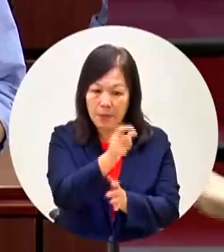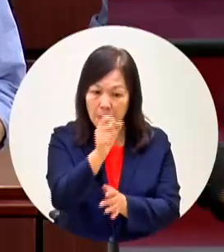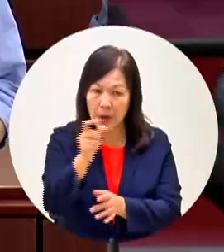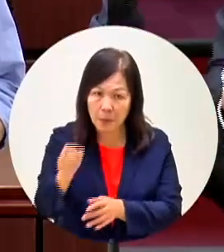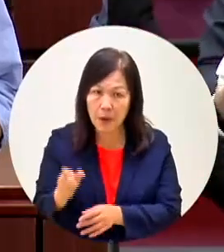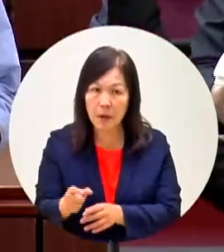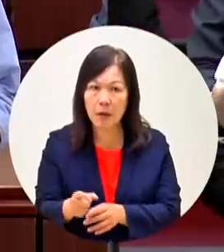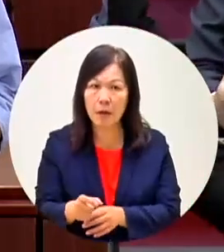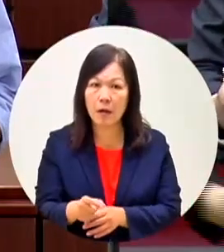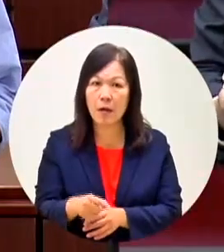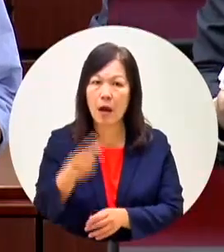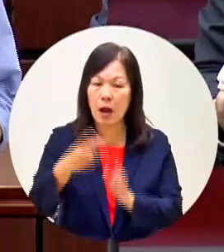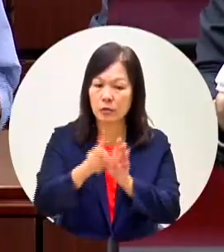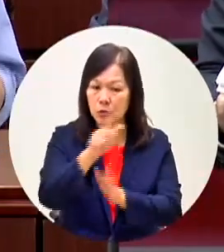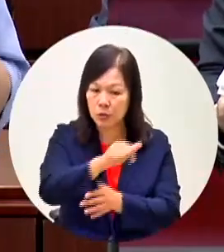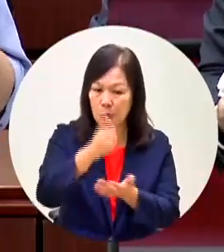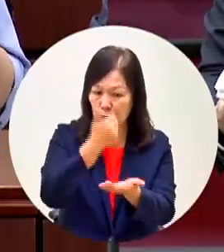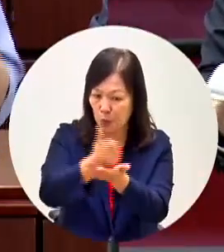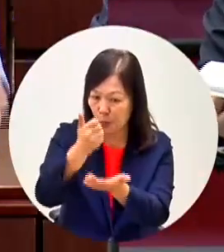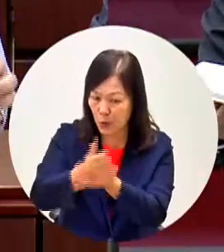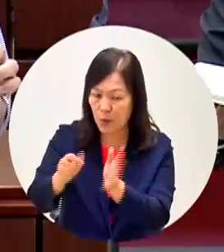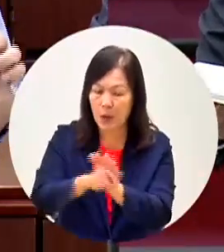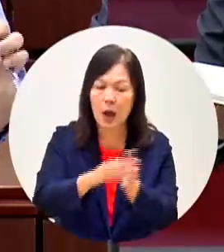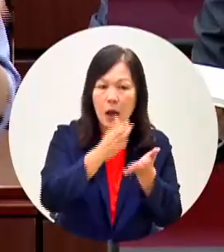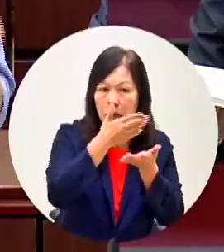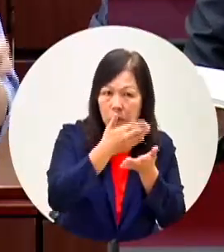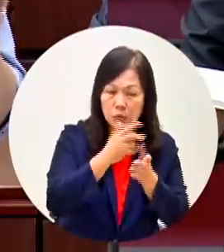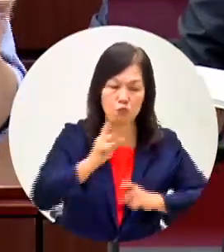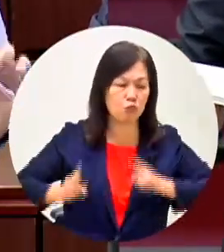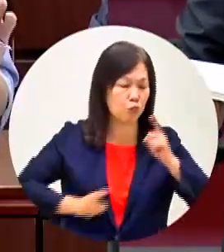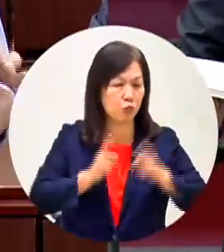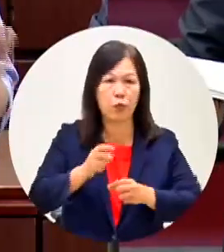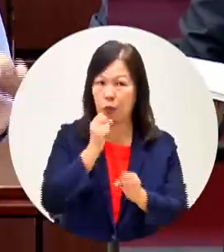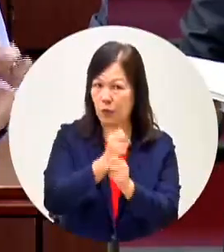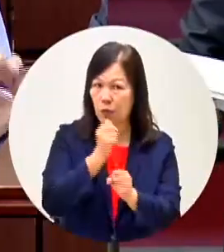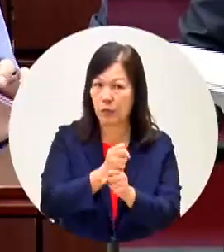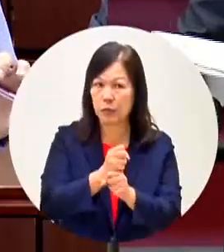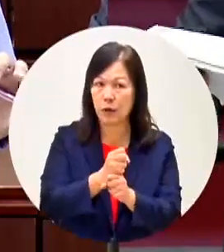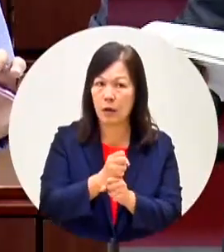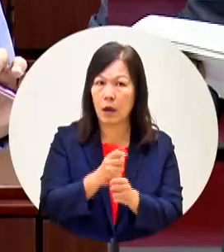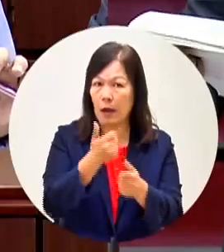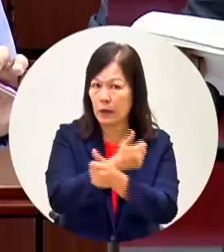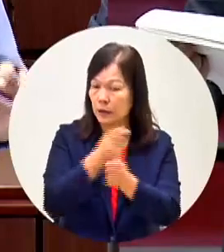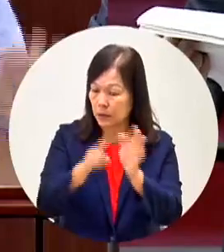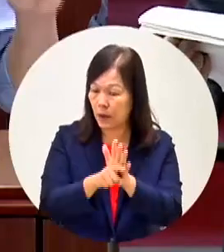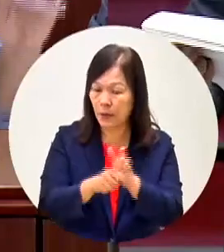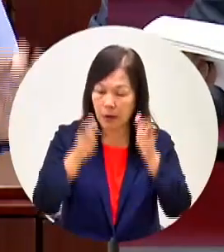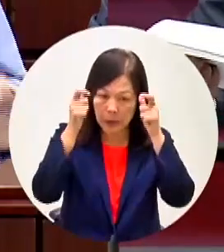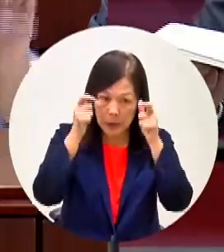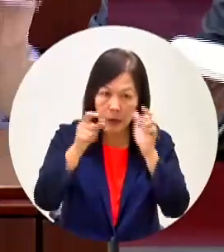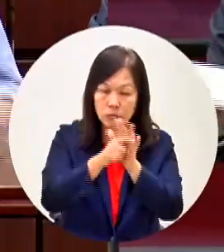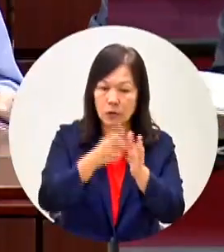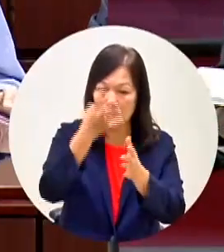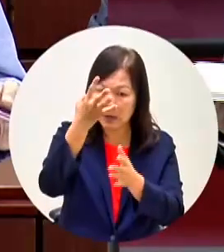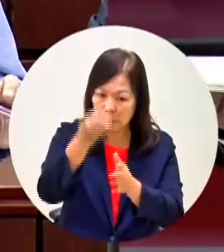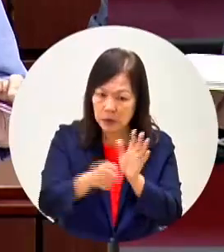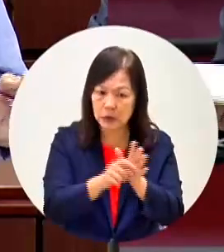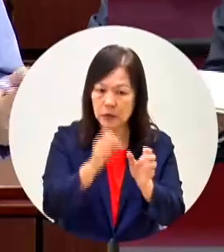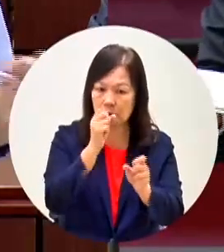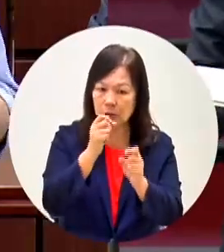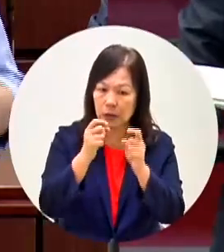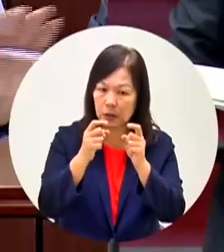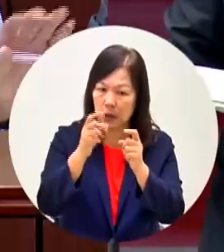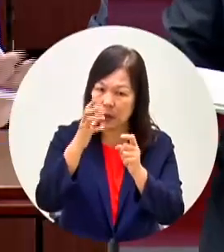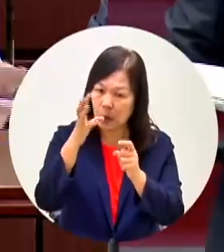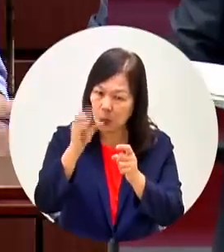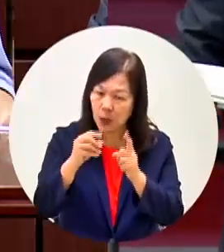餐饮以及自由业，是代表高雄是几十万人的就业。就算这边很兴旺，